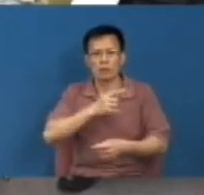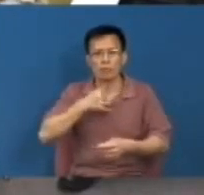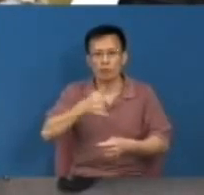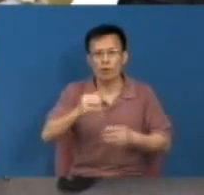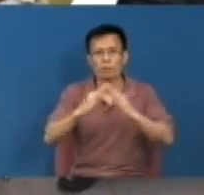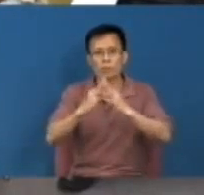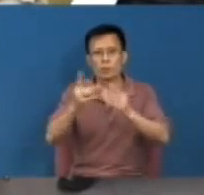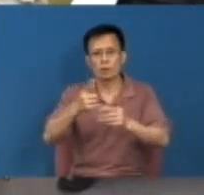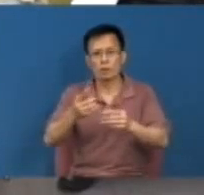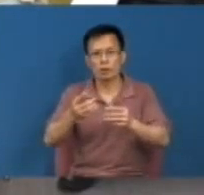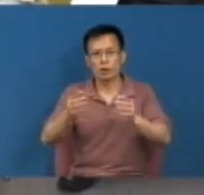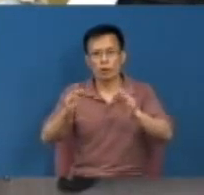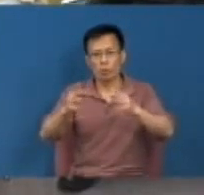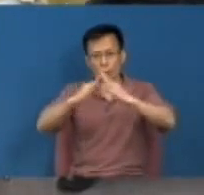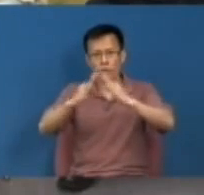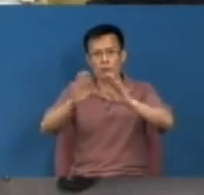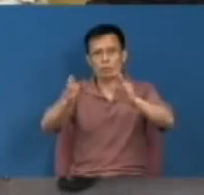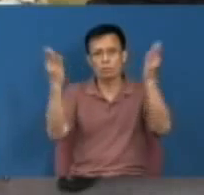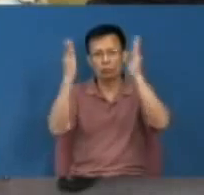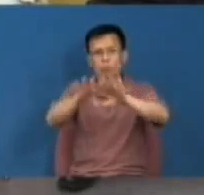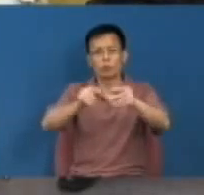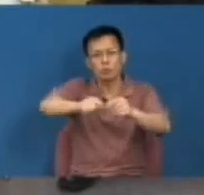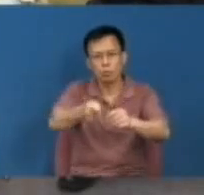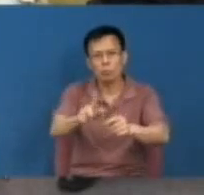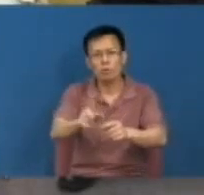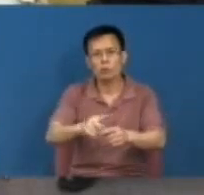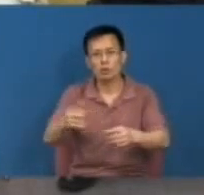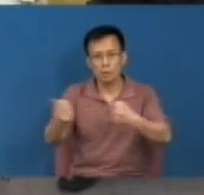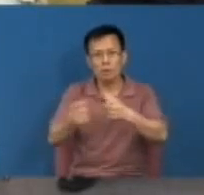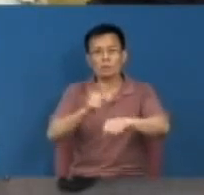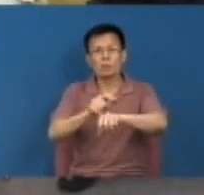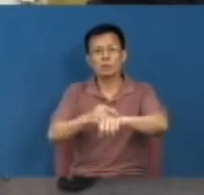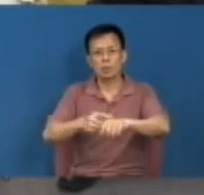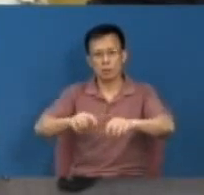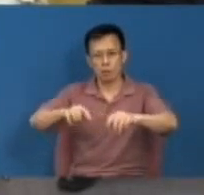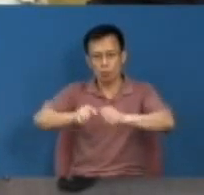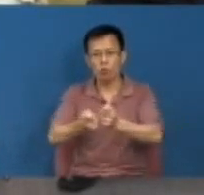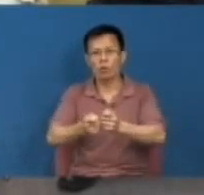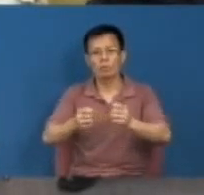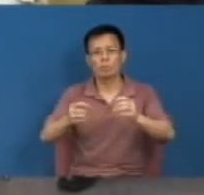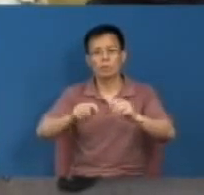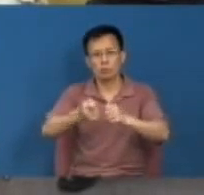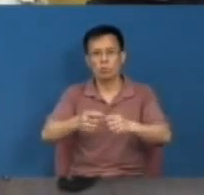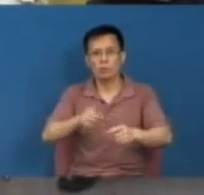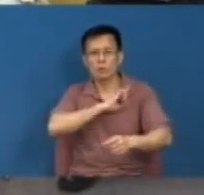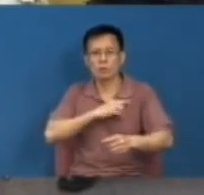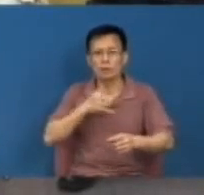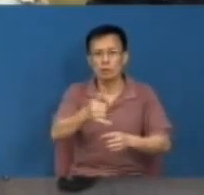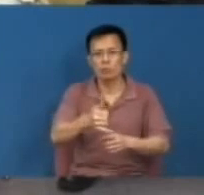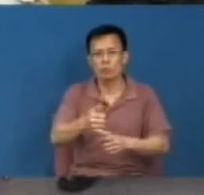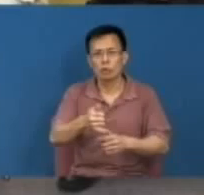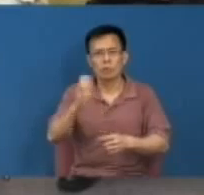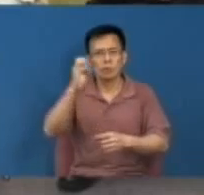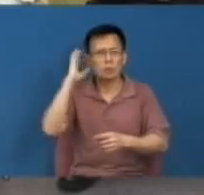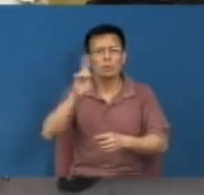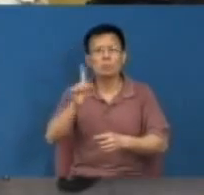鐵閘俾人鎖起咗，你已經好擔心，唔知發生屋企發生咩事，你第一時間都會整爛把鎖，然後入屋啦，因為間屋係自己噶嘛。咁阿陳生有咩犯